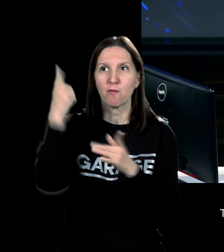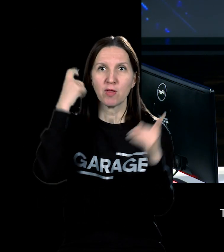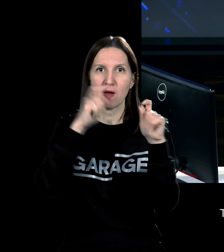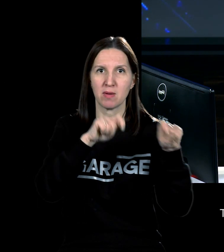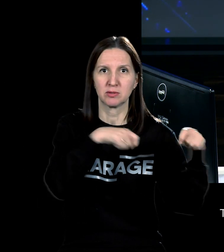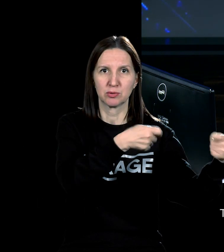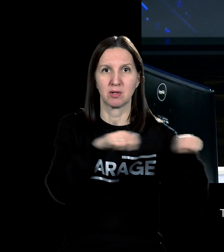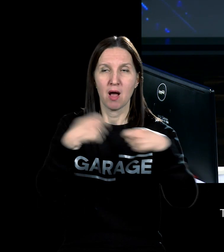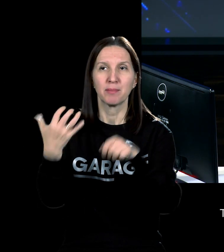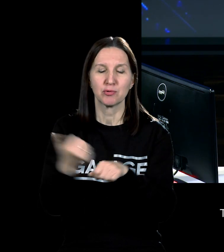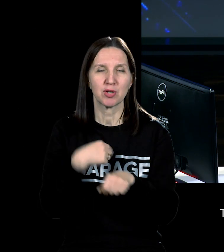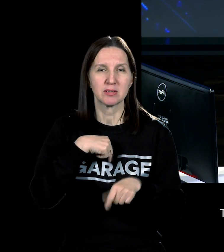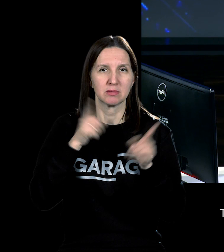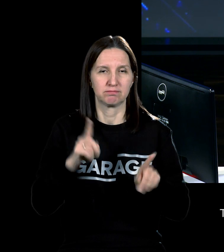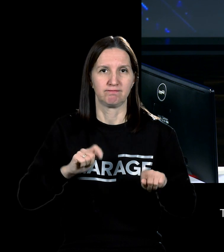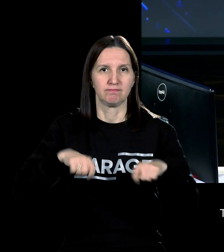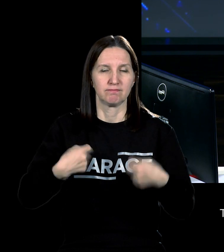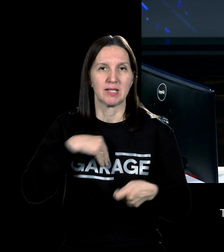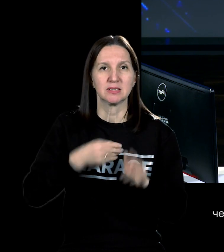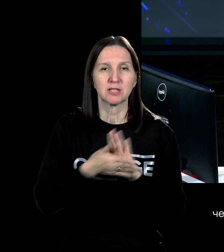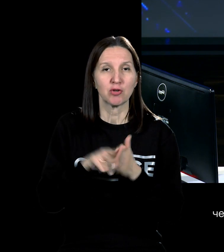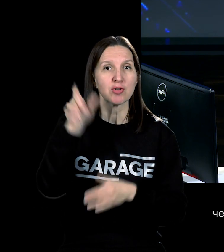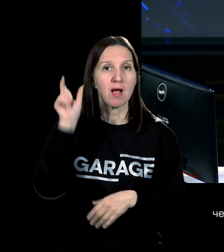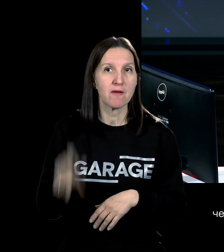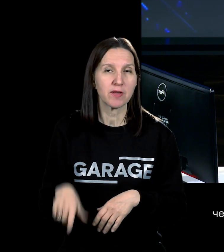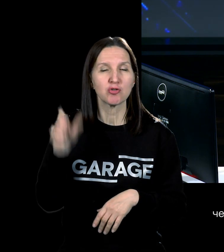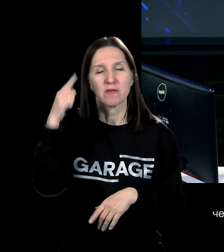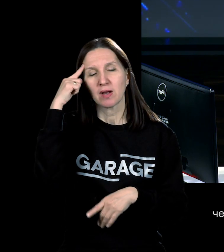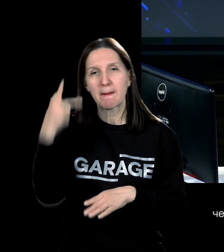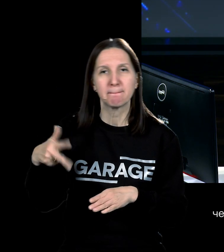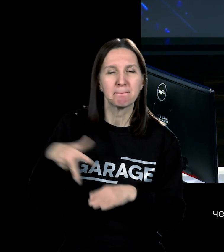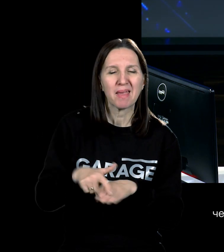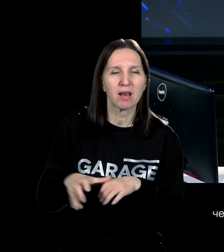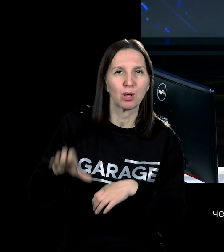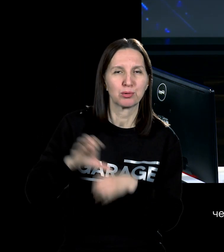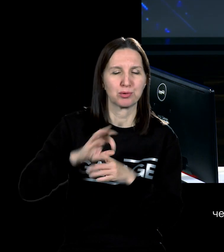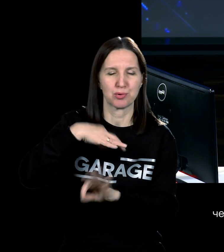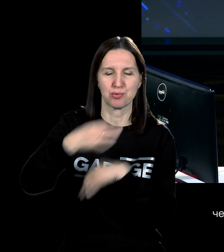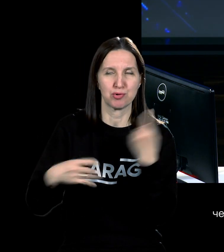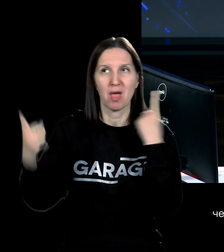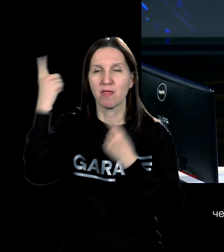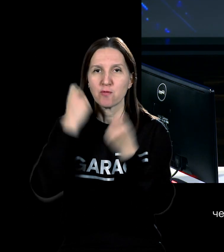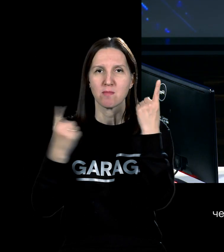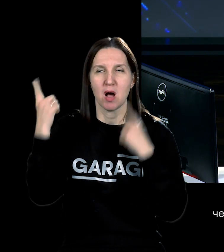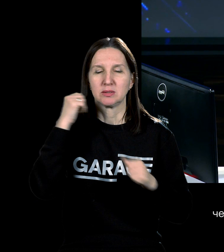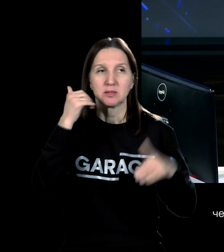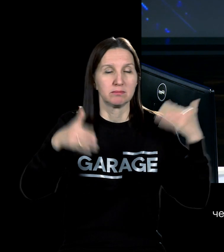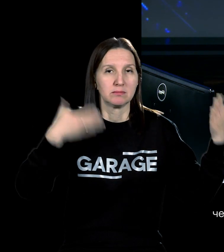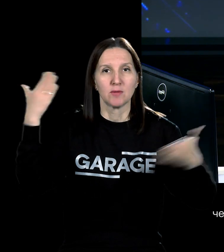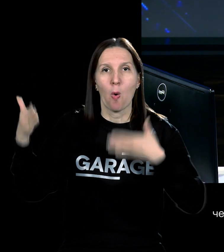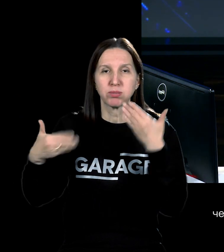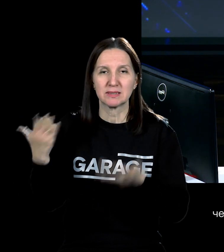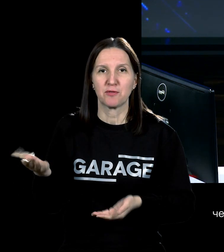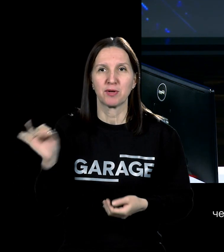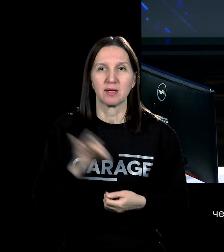человека, которое отображает Лонга в своих работах. Это человек, перегруженный образами, потоком информации, потоком образов,